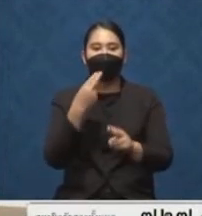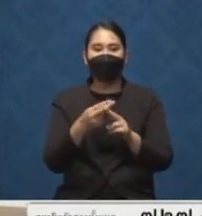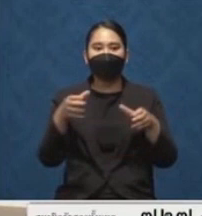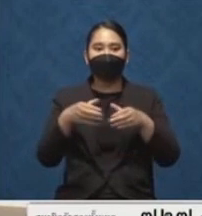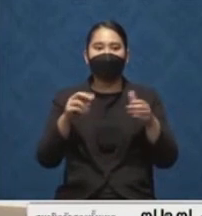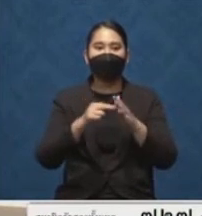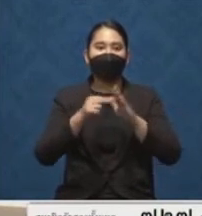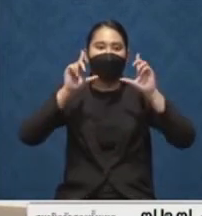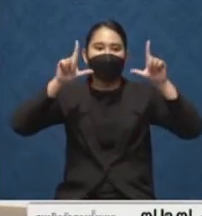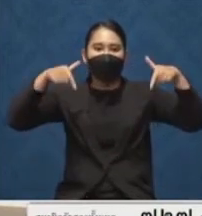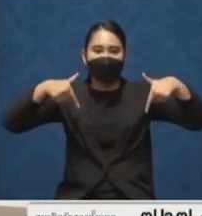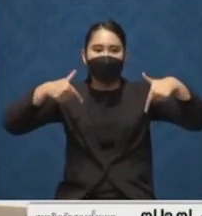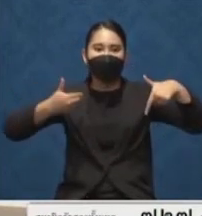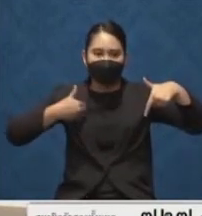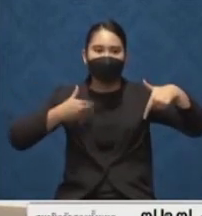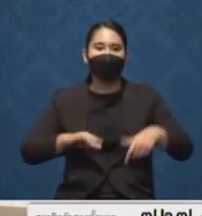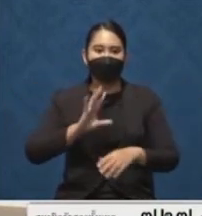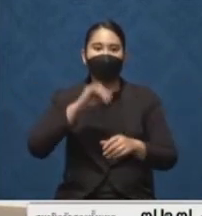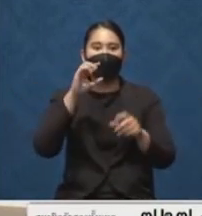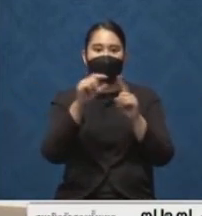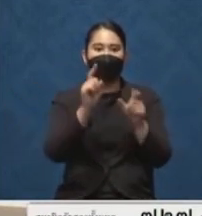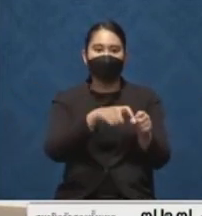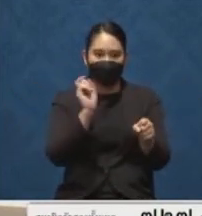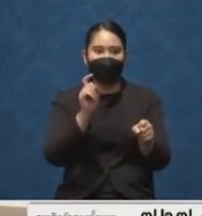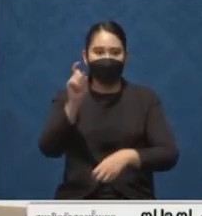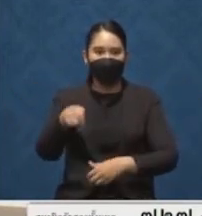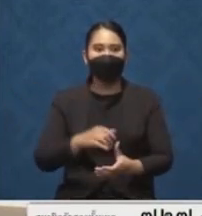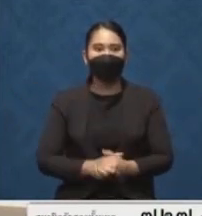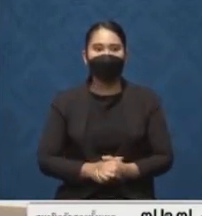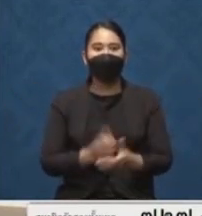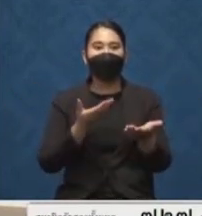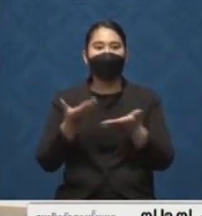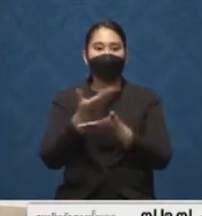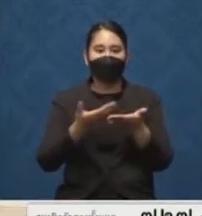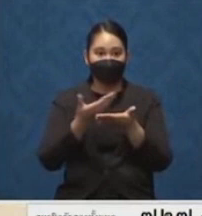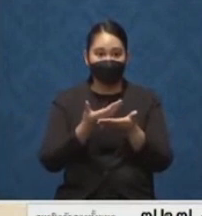รคเสียหายค่ะดิฉันขอประท้วงขอให้ถอนคำพูดด้วยค่ะ ผมวินิจฉัยนะครับ